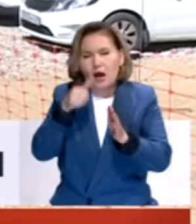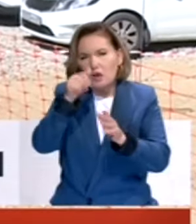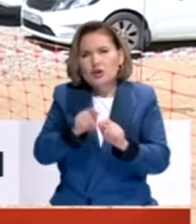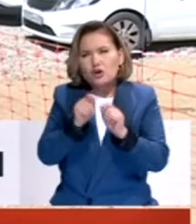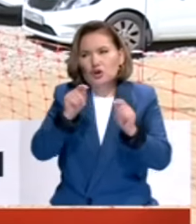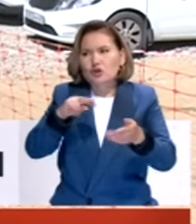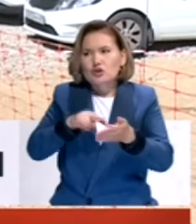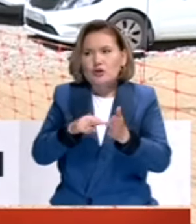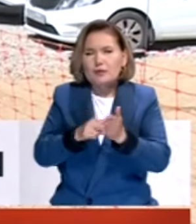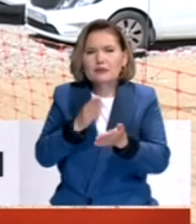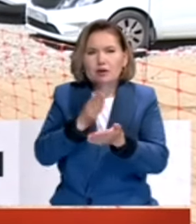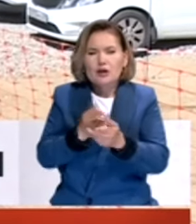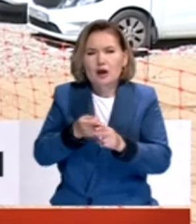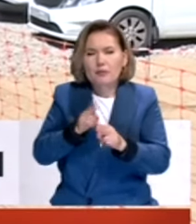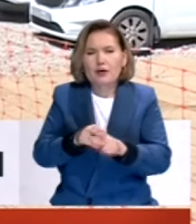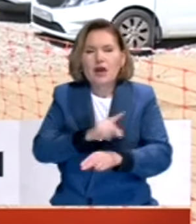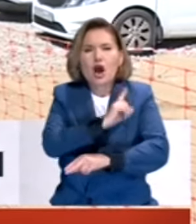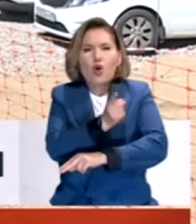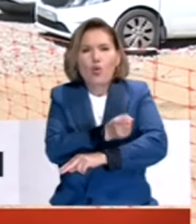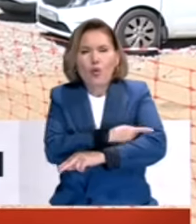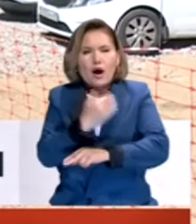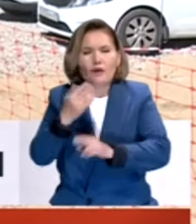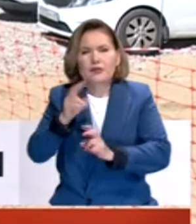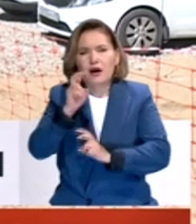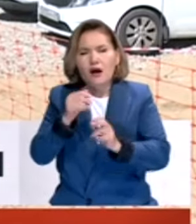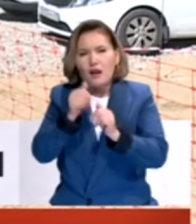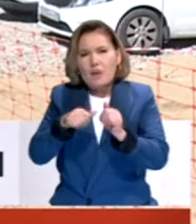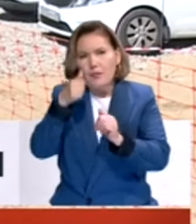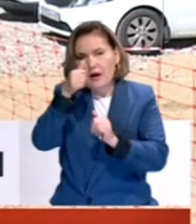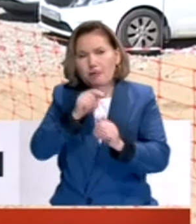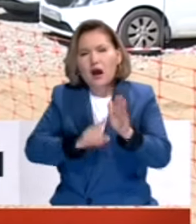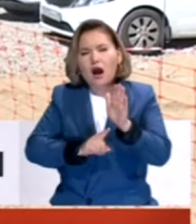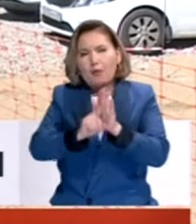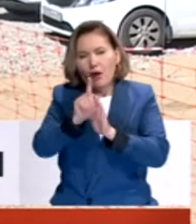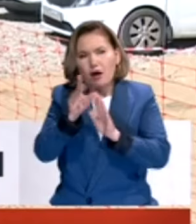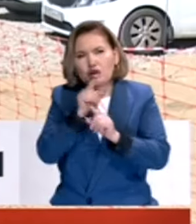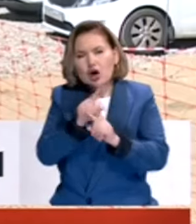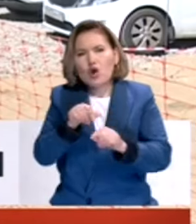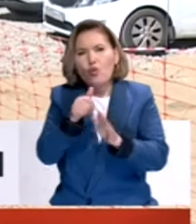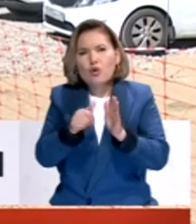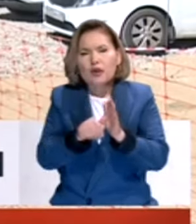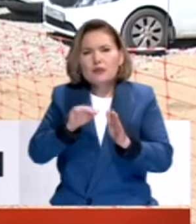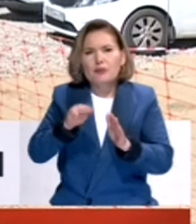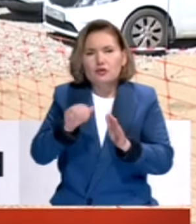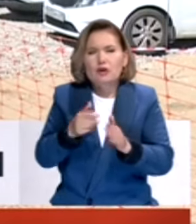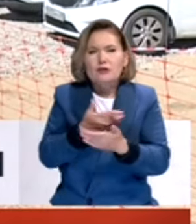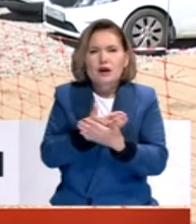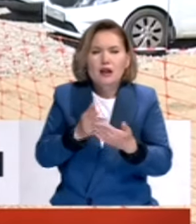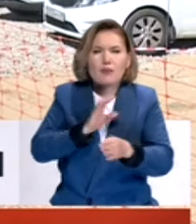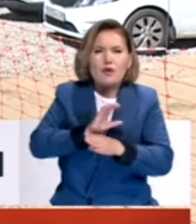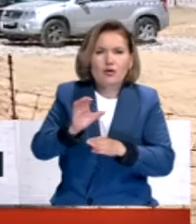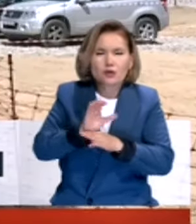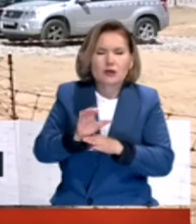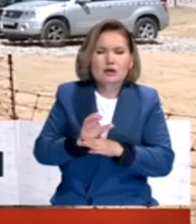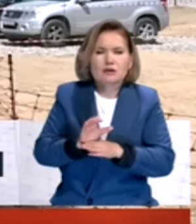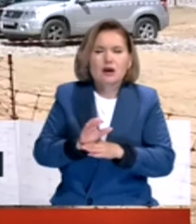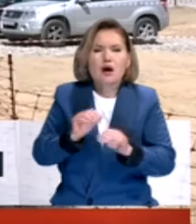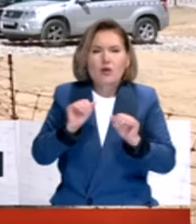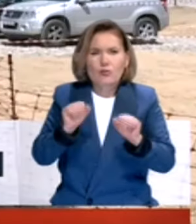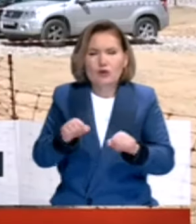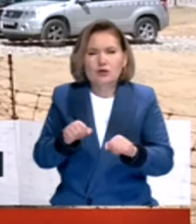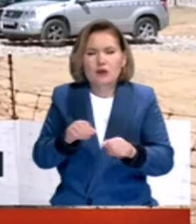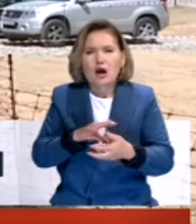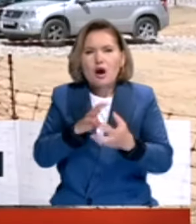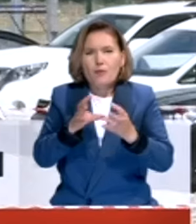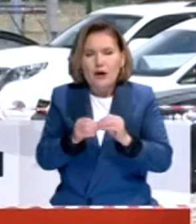қосу көзделген. Оның қуаттылығы жылынан бастапқы кезеңде 16 мың тонна өнім шығаруға қауқарлы. Кейіннен